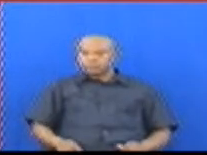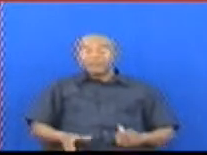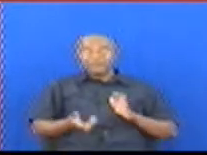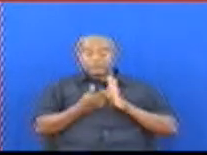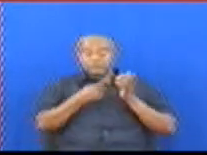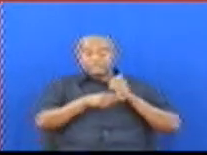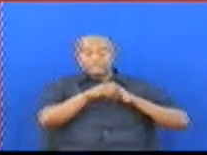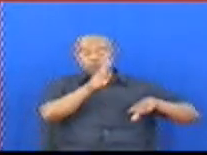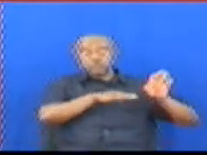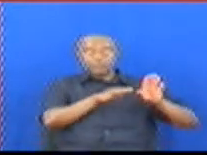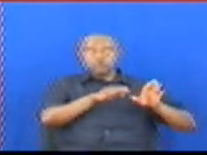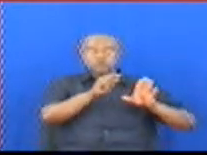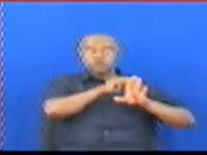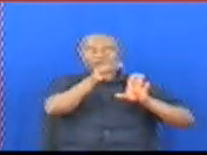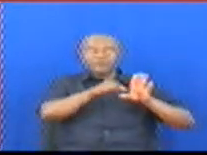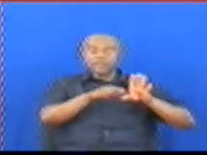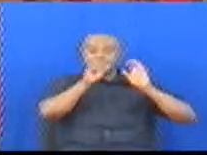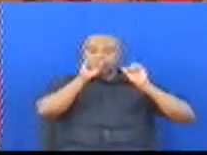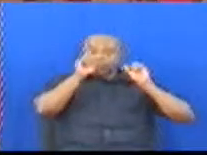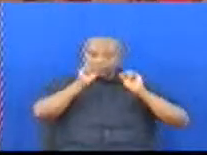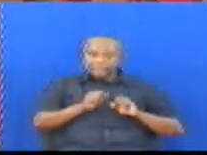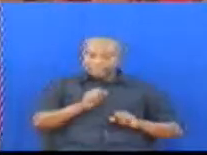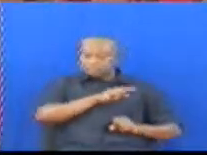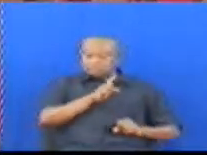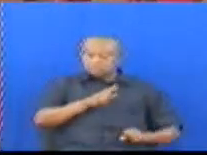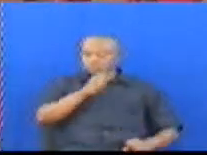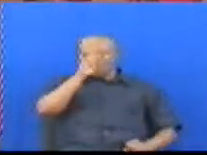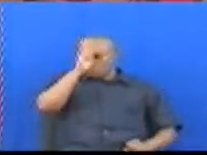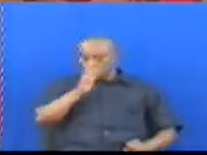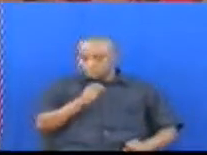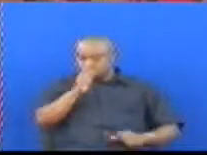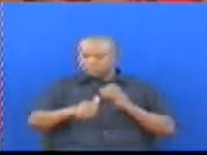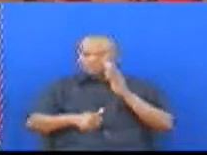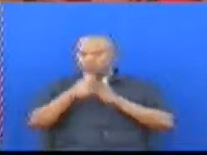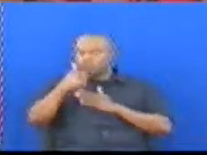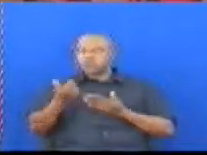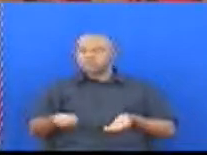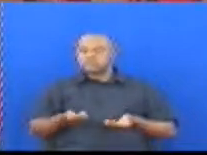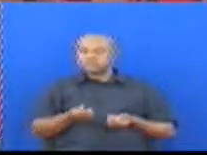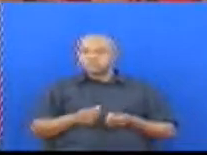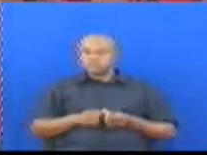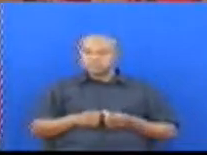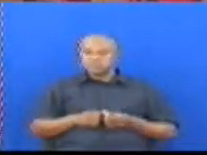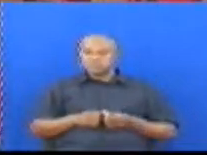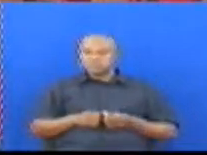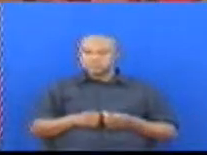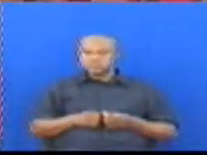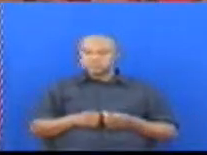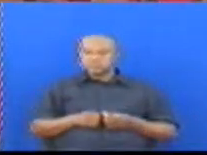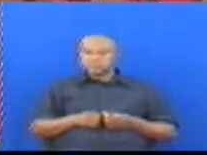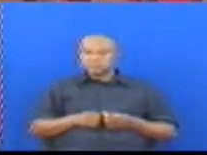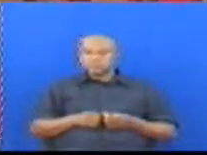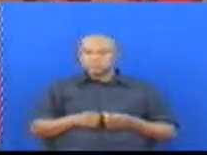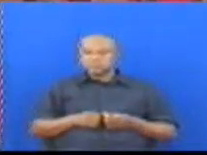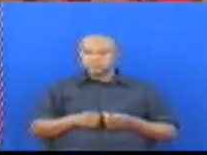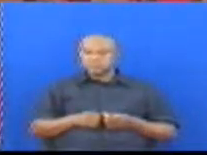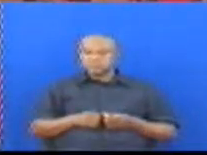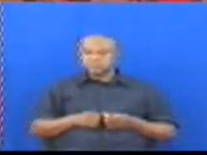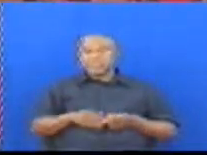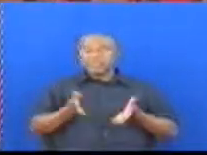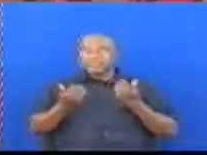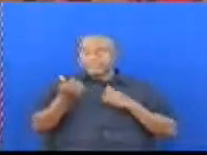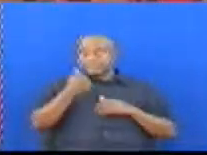Kiafrika, kuwaheshimu viongozi wetu. Sasa tunapotaka kusema, tunapotaka kuiambia